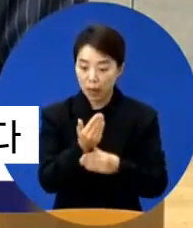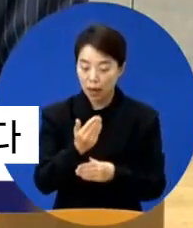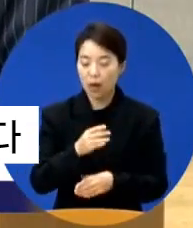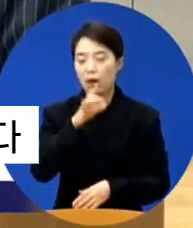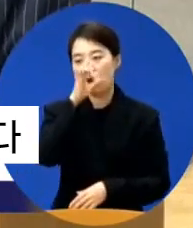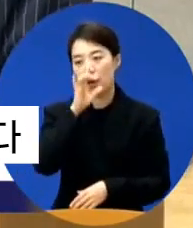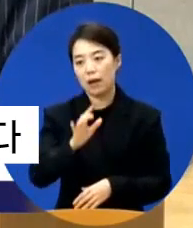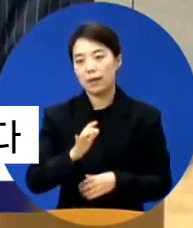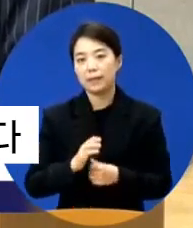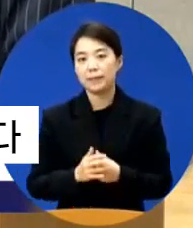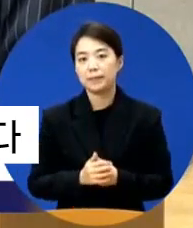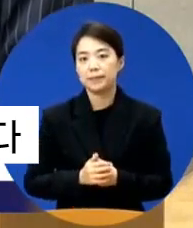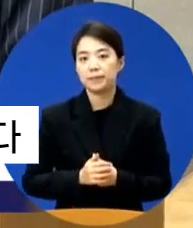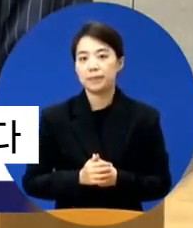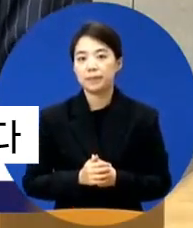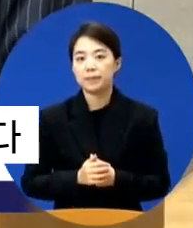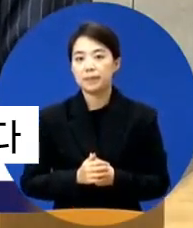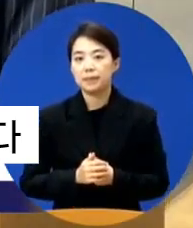좋겠습니다.